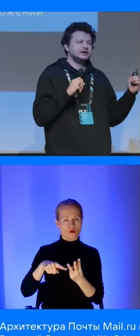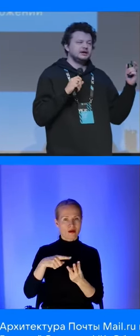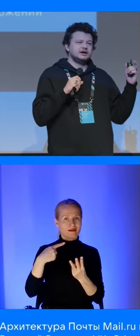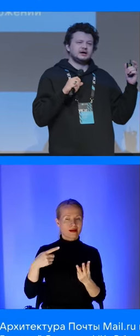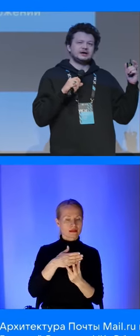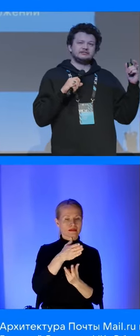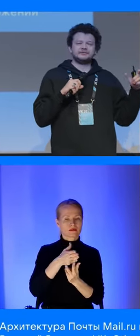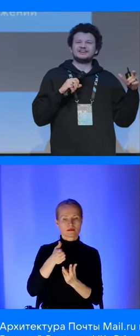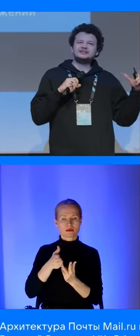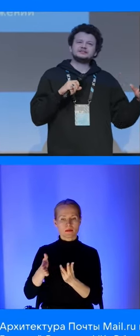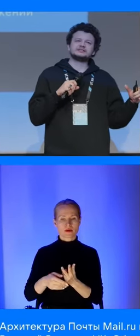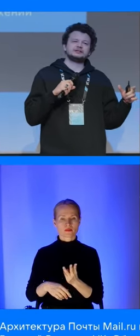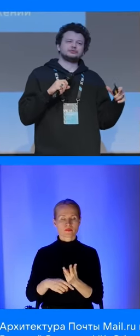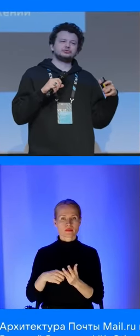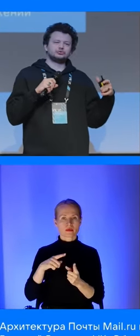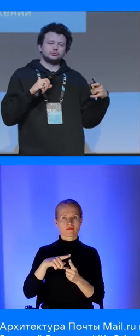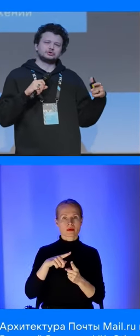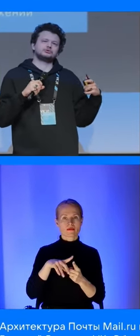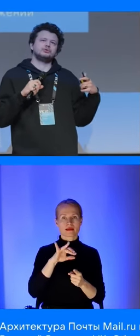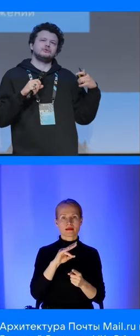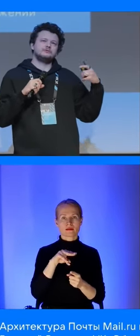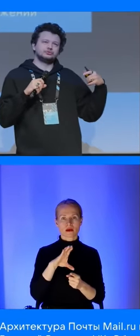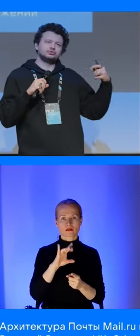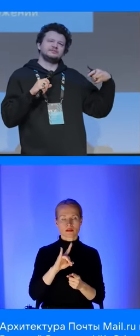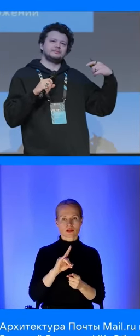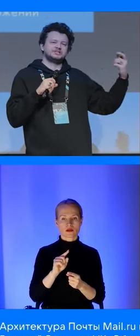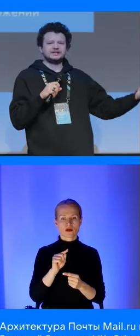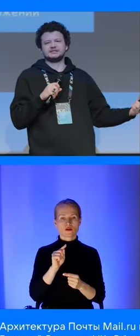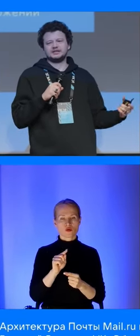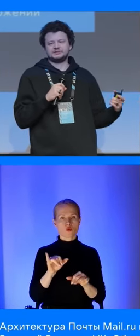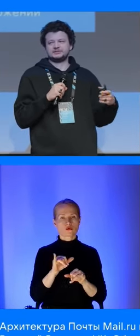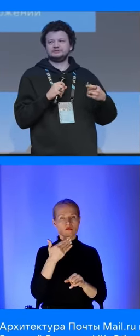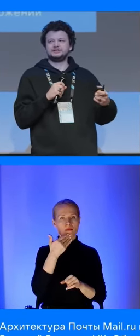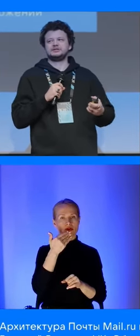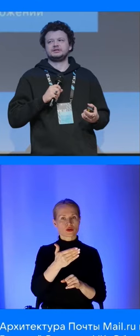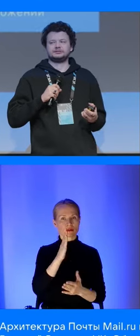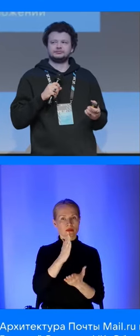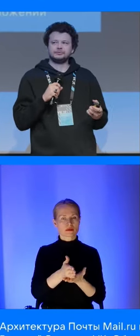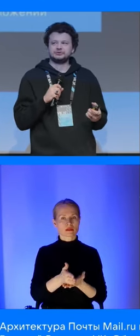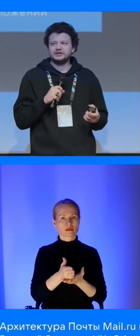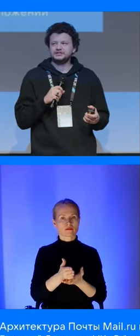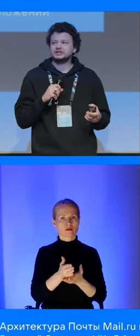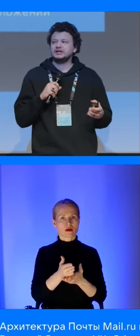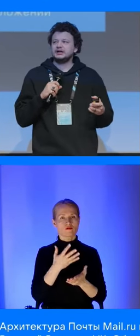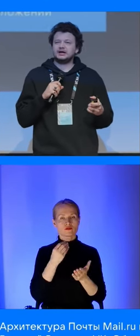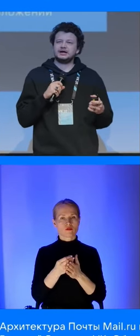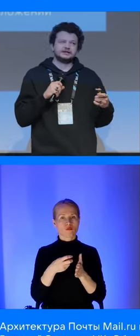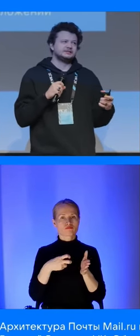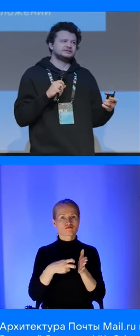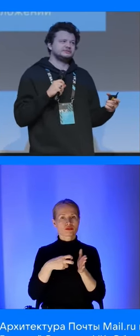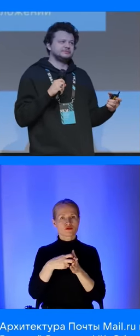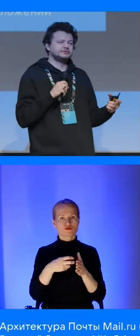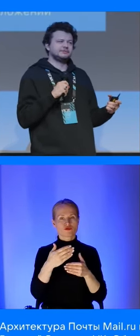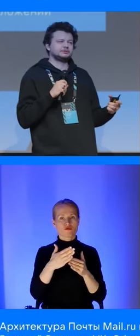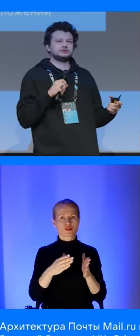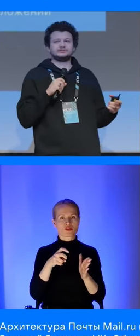системах. Во-первых, индексы, то, куда вы обращаетесь, когда непосредственно видите свой почтовый ящик,